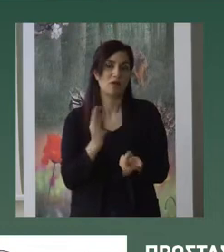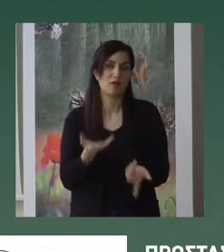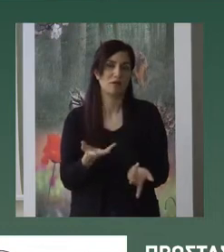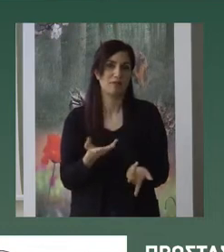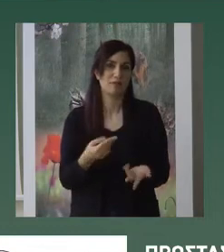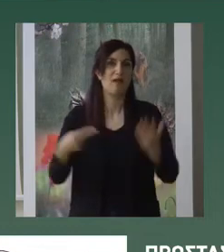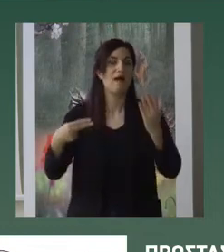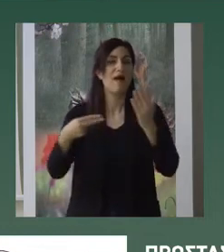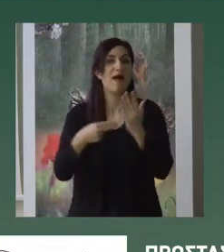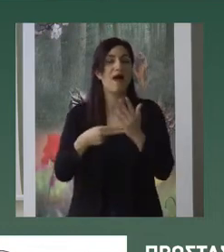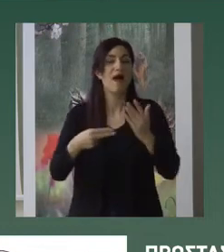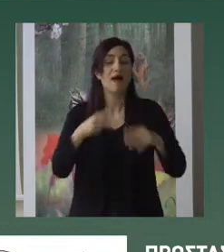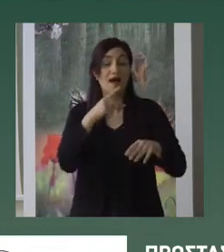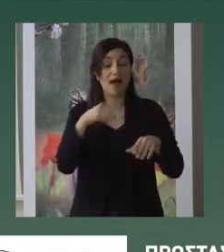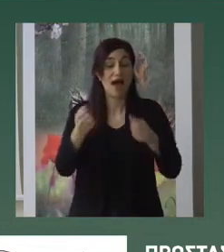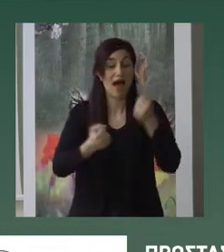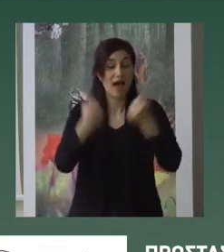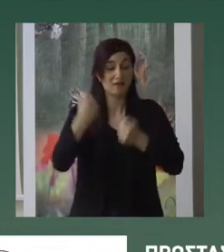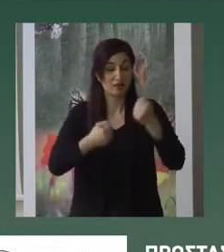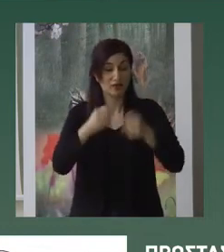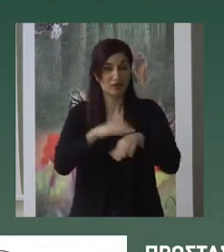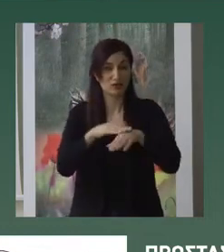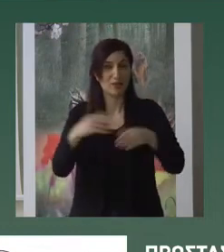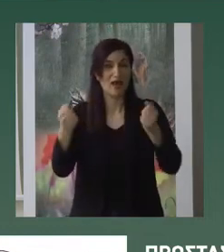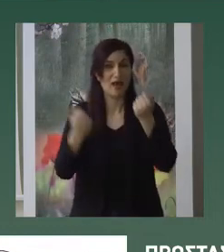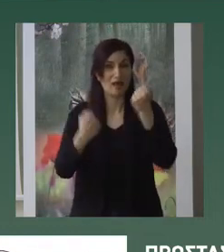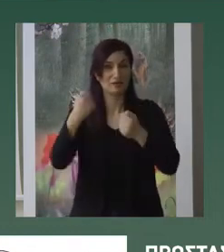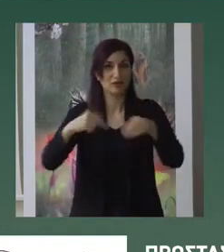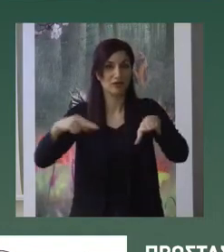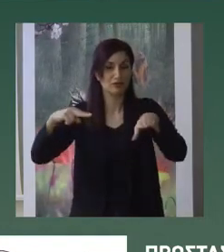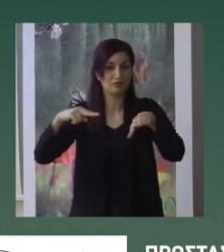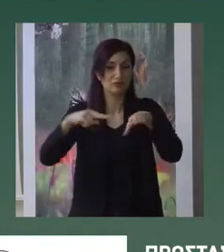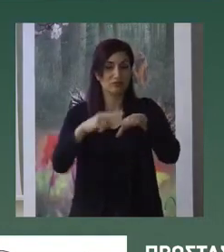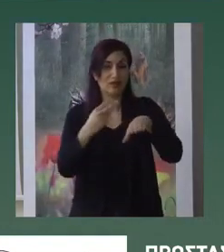εμπορική δραστηριότητα και όχι μια δραστηριότητα για να αντιμετωπίσει την κλιματική κρίση.